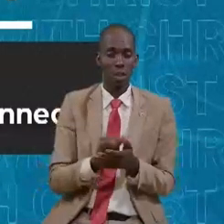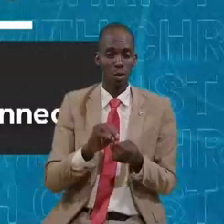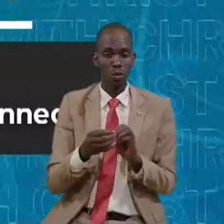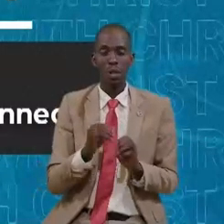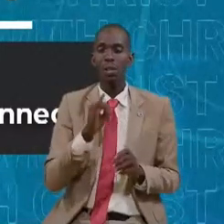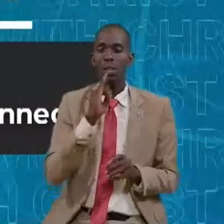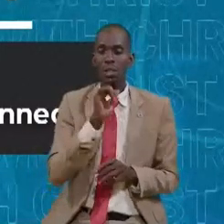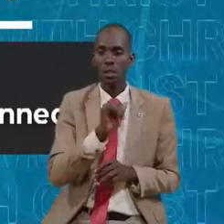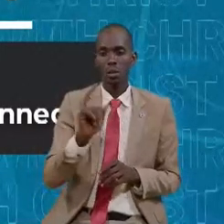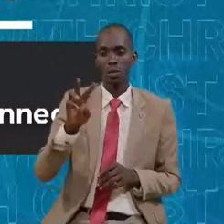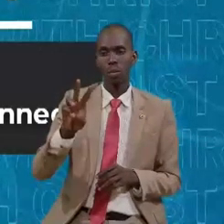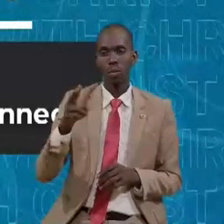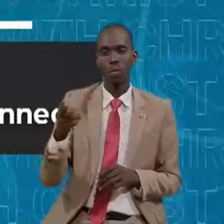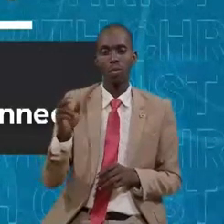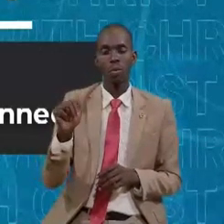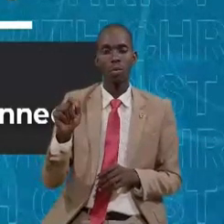234-91-54-44-92-63.